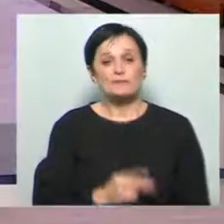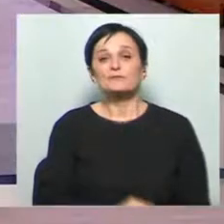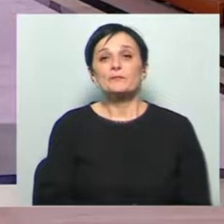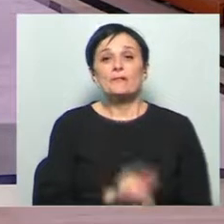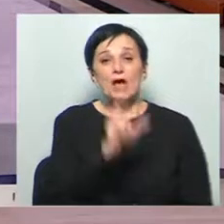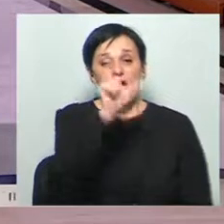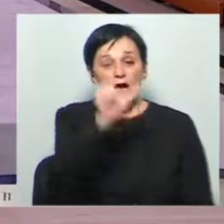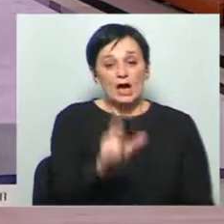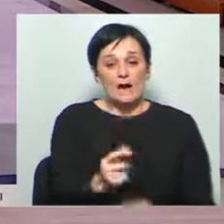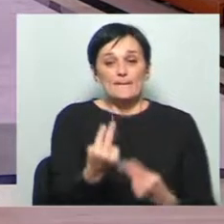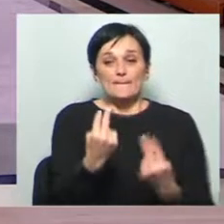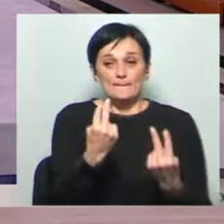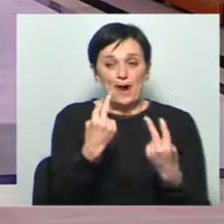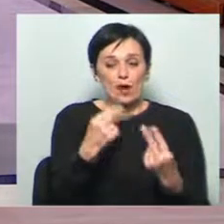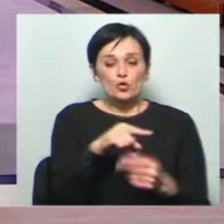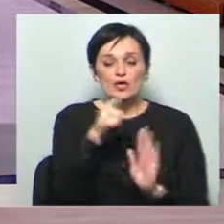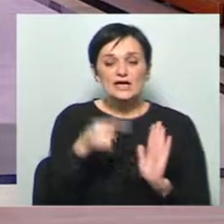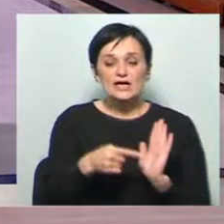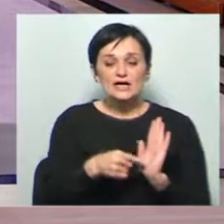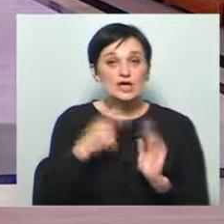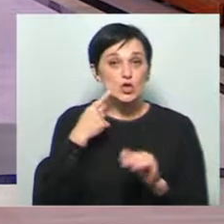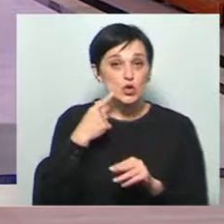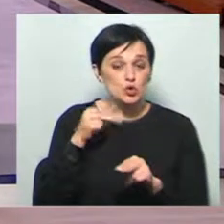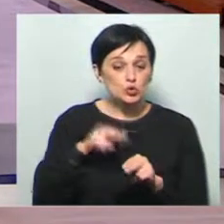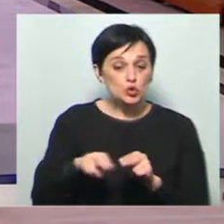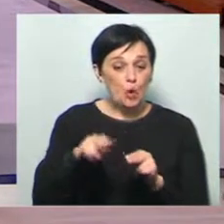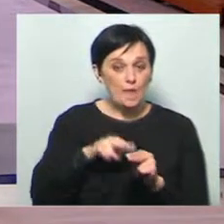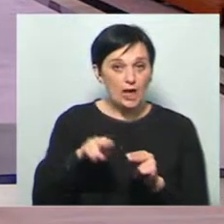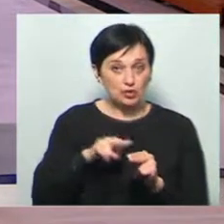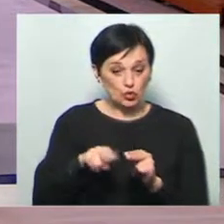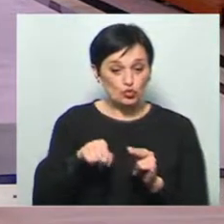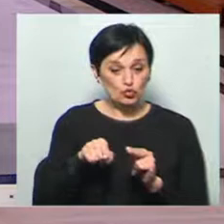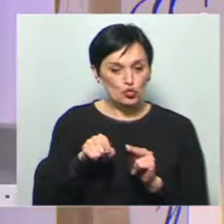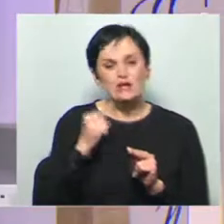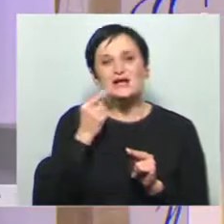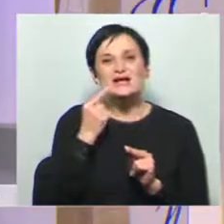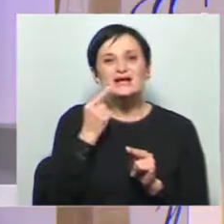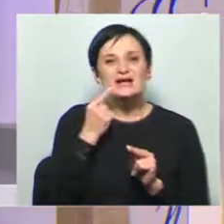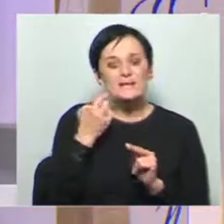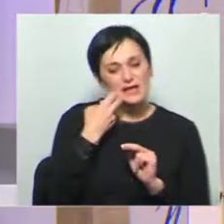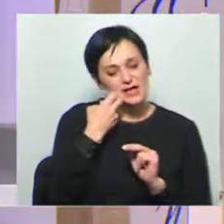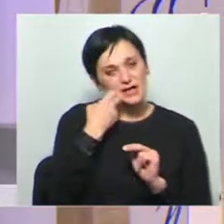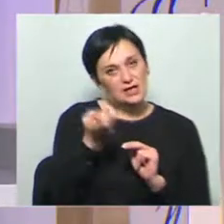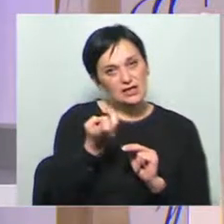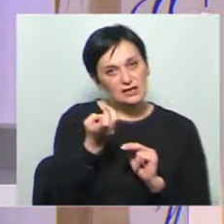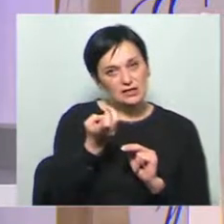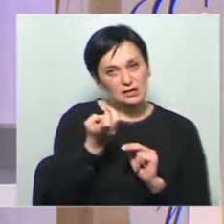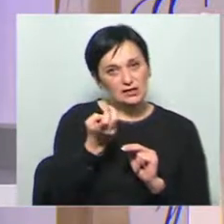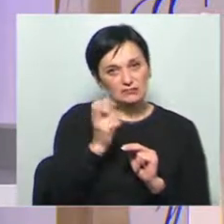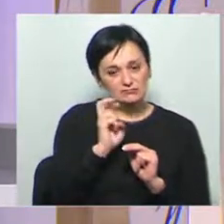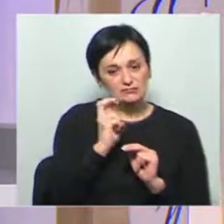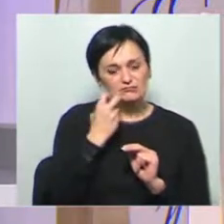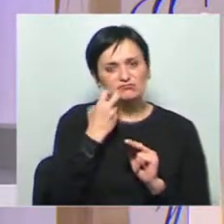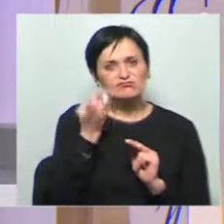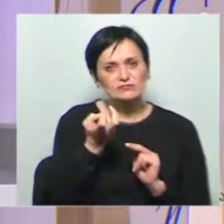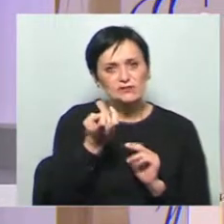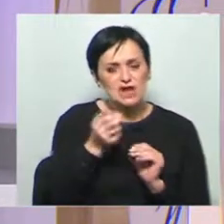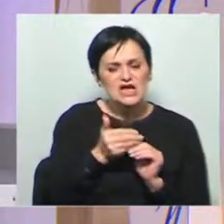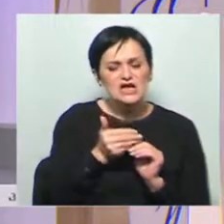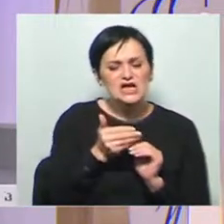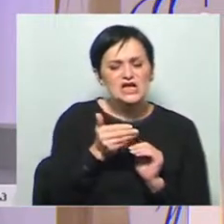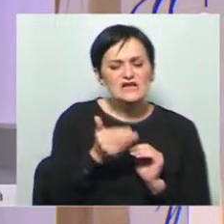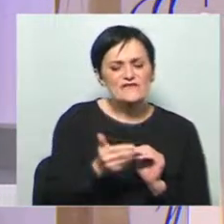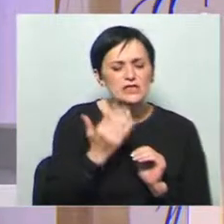მაყურებლის კითხვა არის ასეთი: სტომატოლოგიური პროცედურის შემდეგ, აი კბილის ამოღება თუ დაჭერდა, ძალიან გვიან